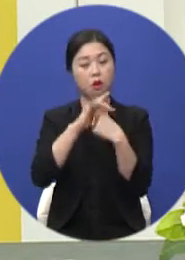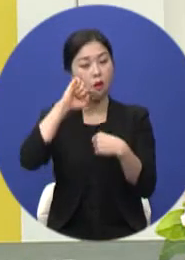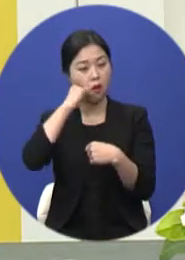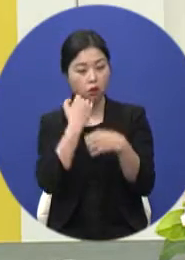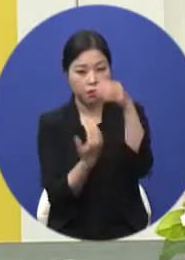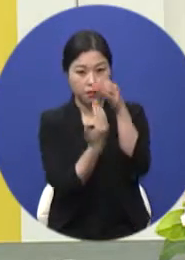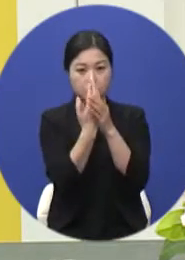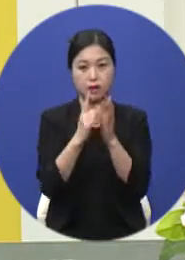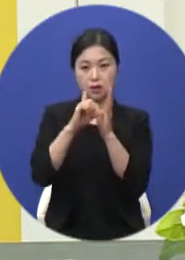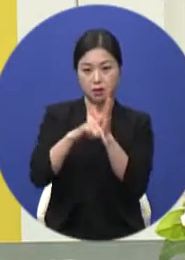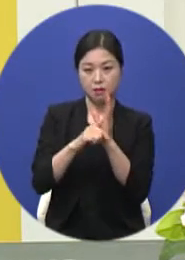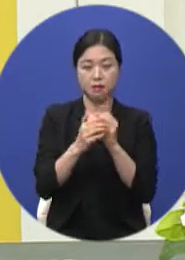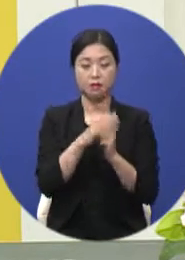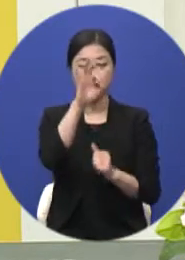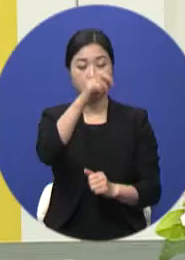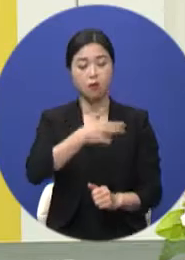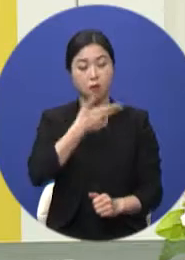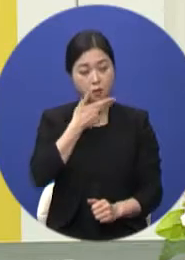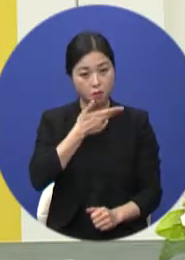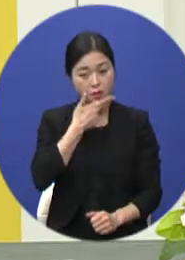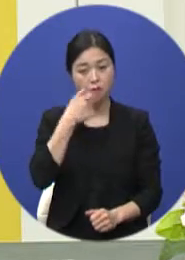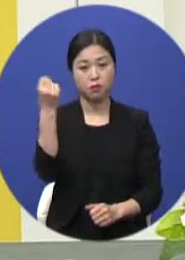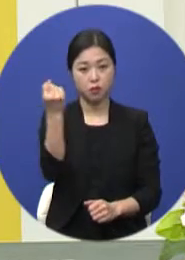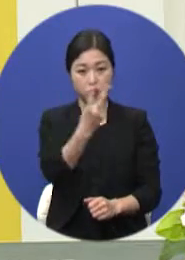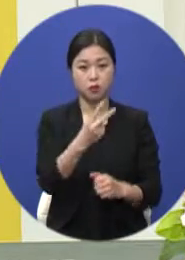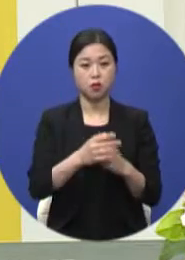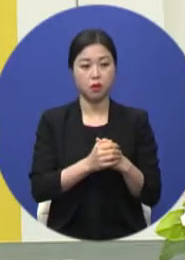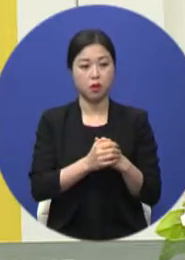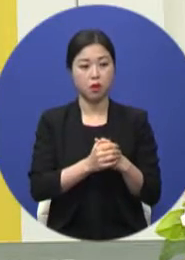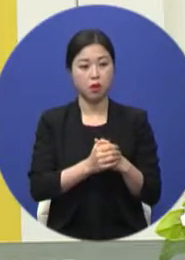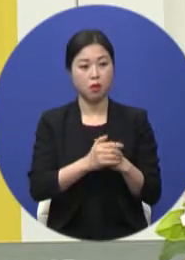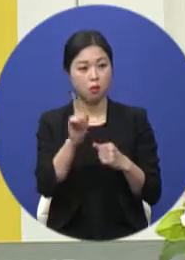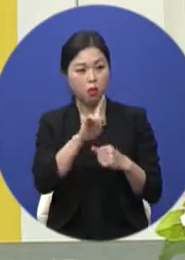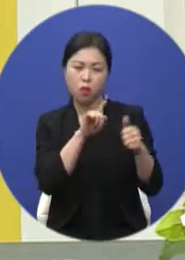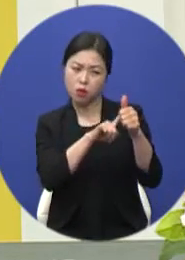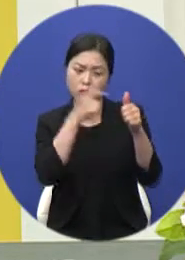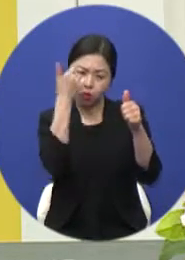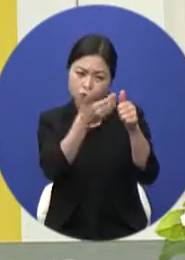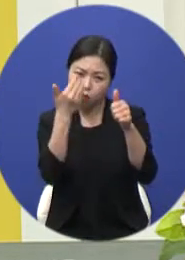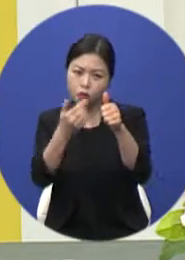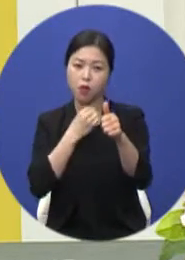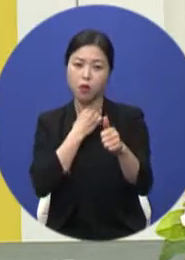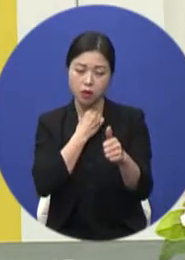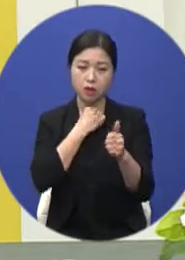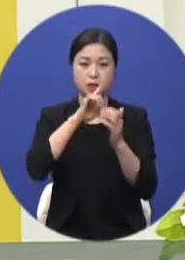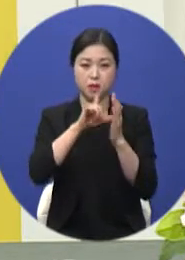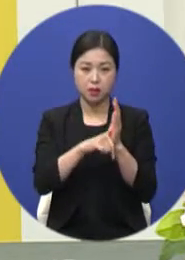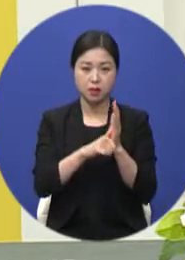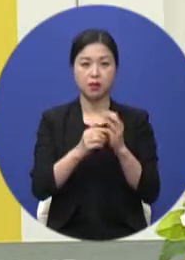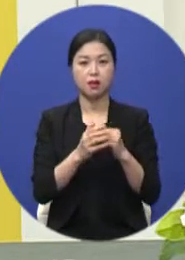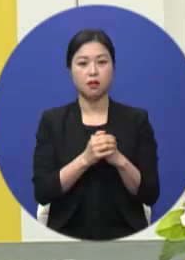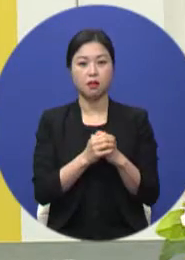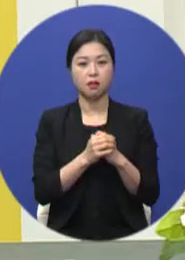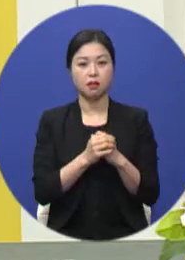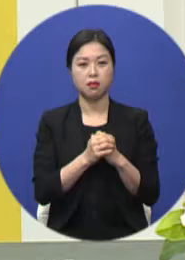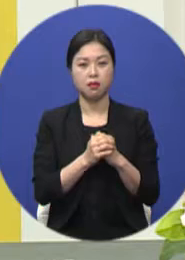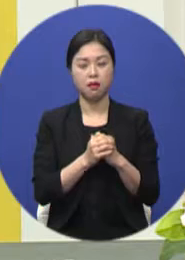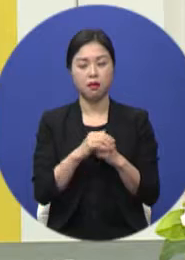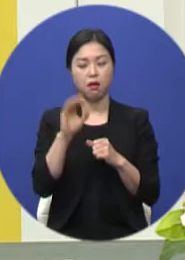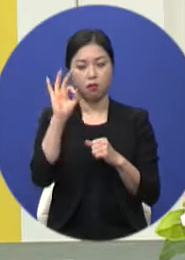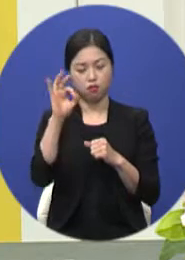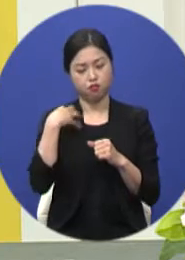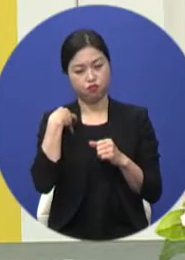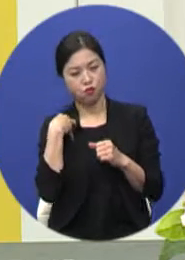때 정말 돈도 없고 아니면 누군가에 물어보고 싶고 그럴 때 부담 없이 전화를 주시고 또 방송